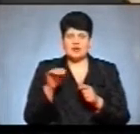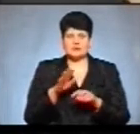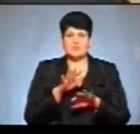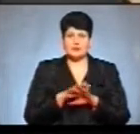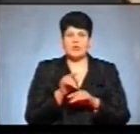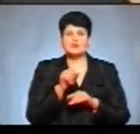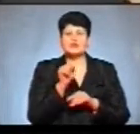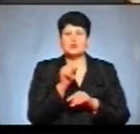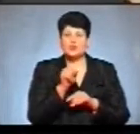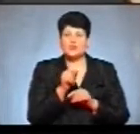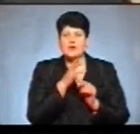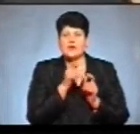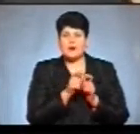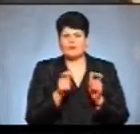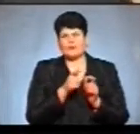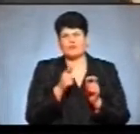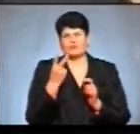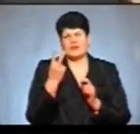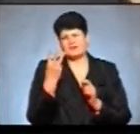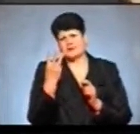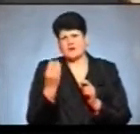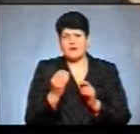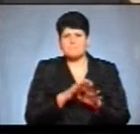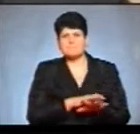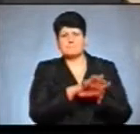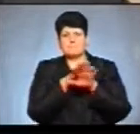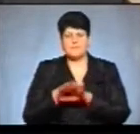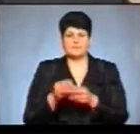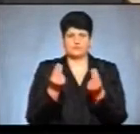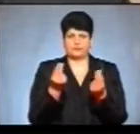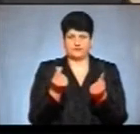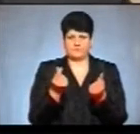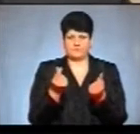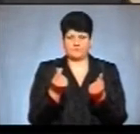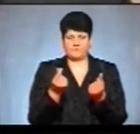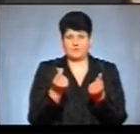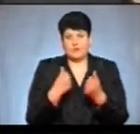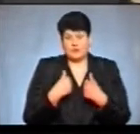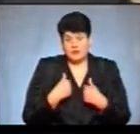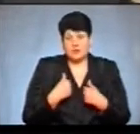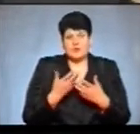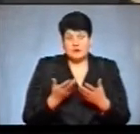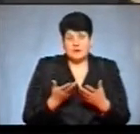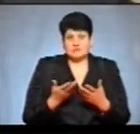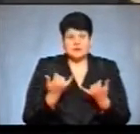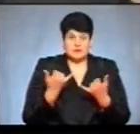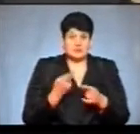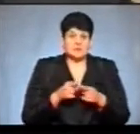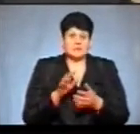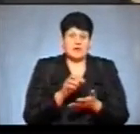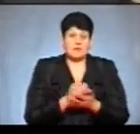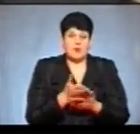ту карточку впродовж 2-3 днів будуть перераховані, зараховані кошти. От я таким зараз цим і